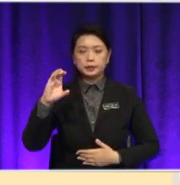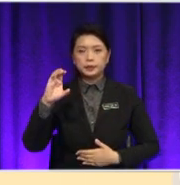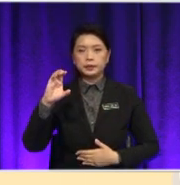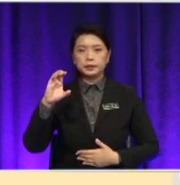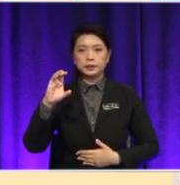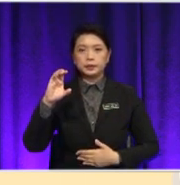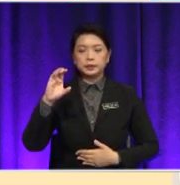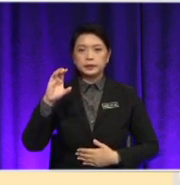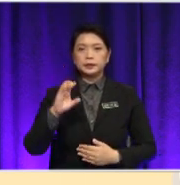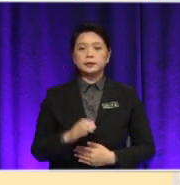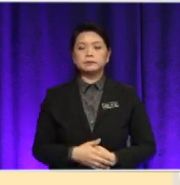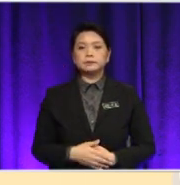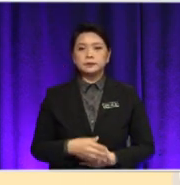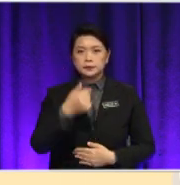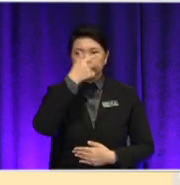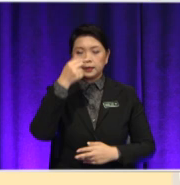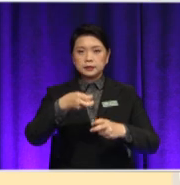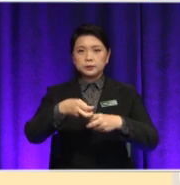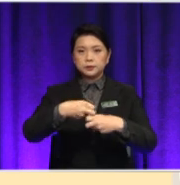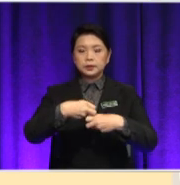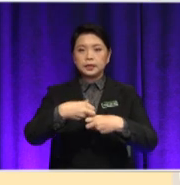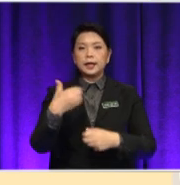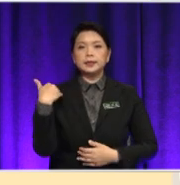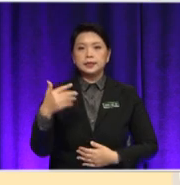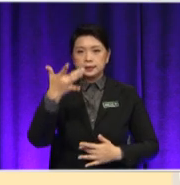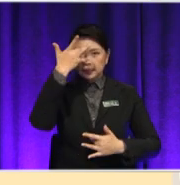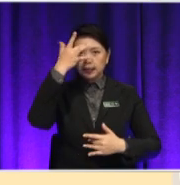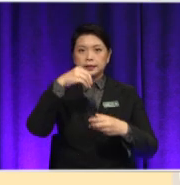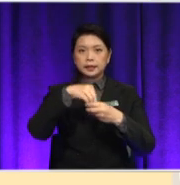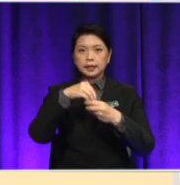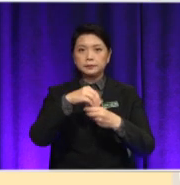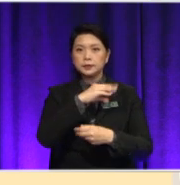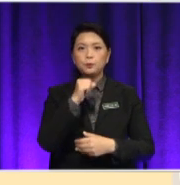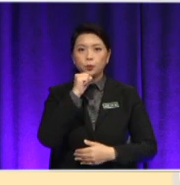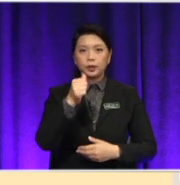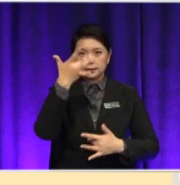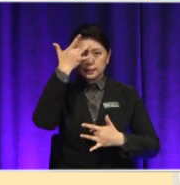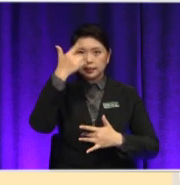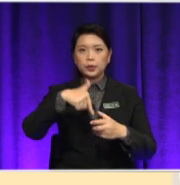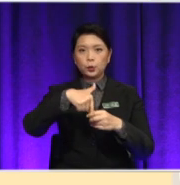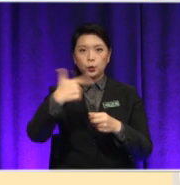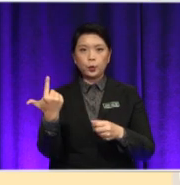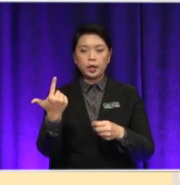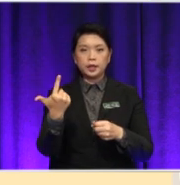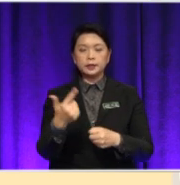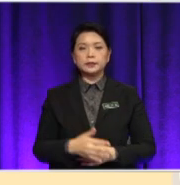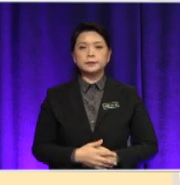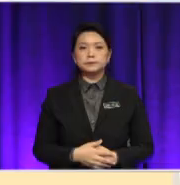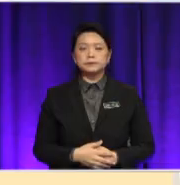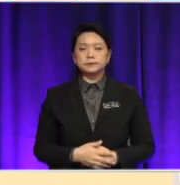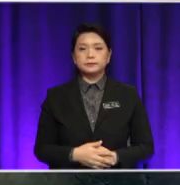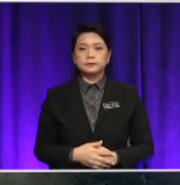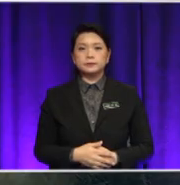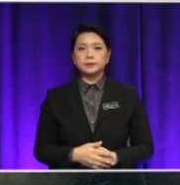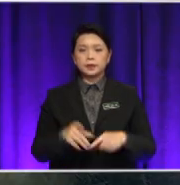sakit di bahagian dalam, bukan di bahagian luar. Itu jawapan yang saya nak dengar, cikgu. Bijak, Dania. Bijak. Okey, sama juga